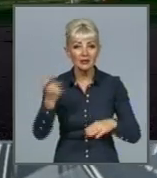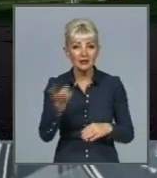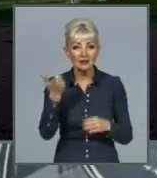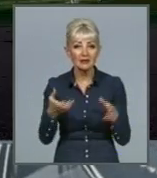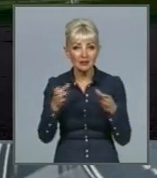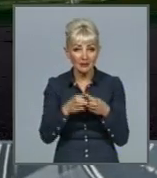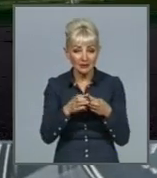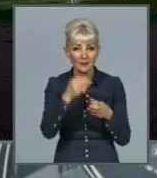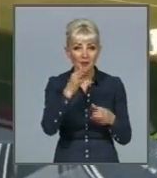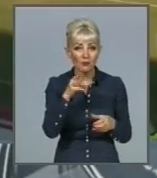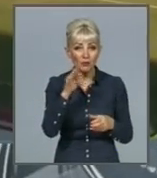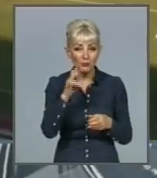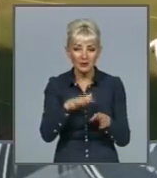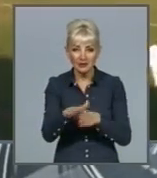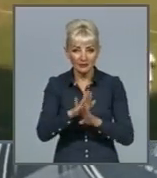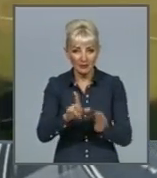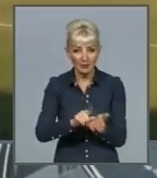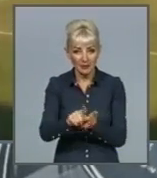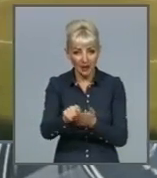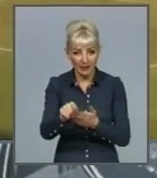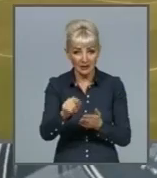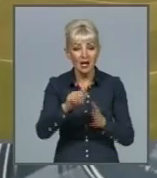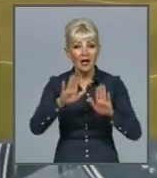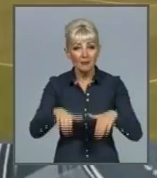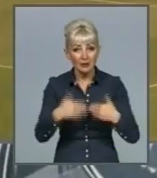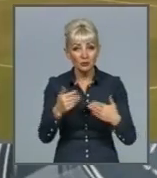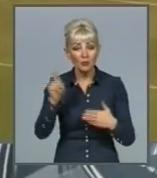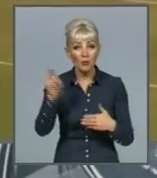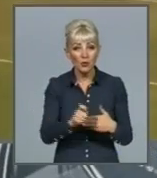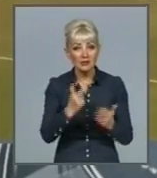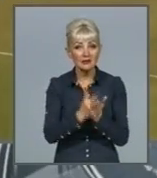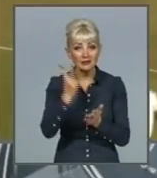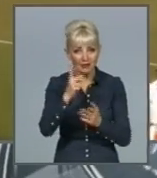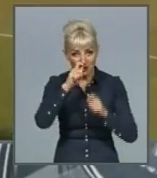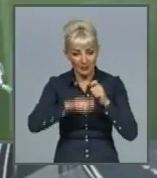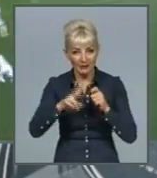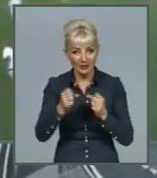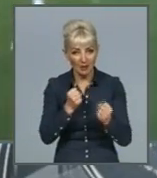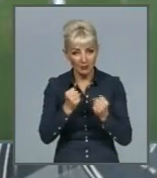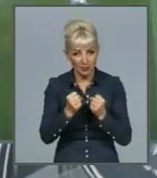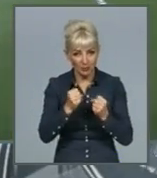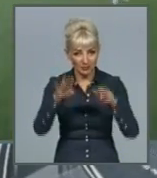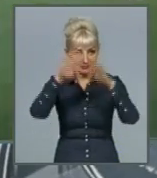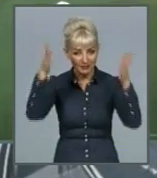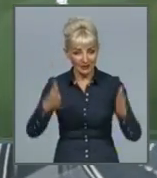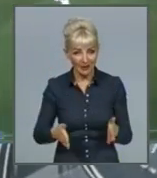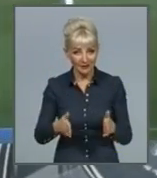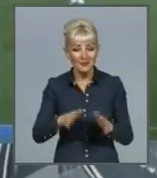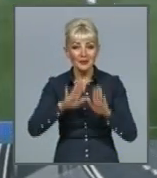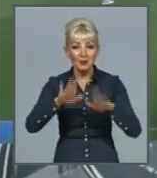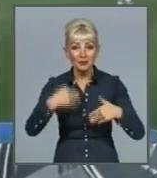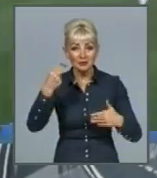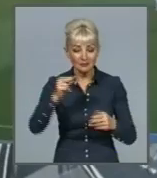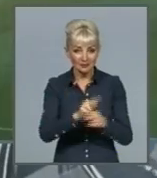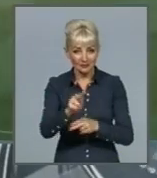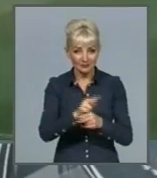не реализовал пенальти. Затем гости дважды проверили на прочность каркас ворот «Металла». После перерыва подопечные Александра